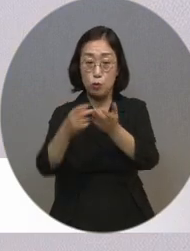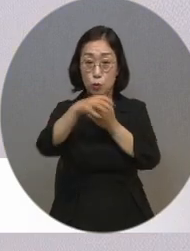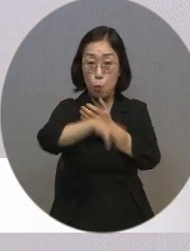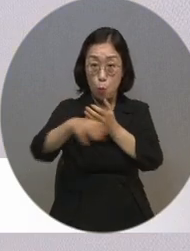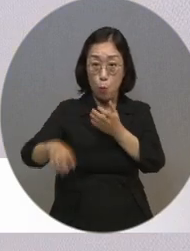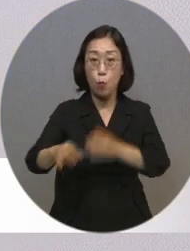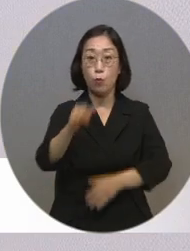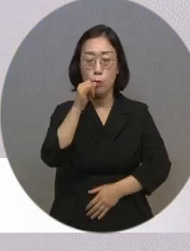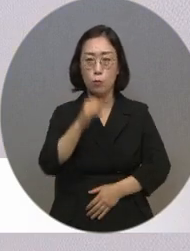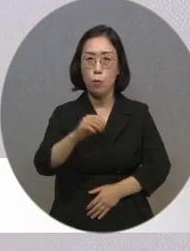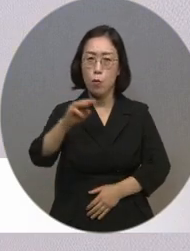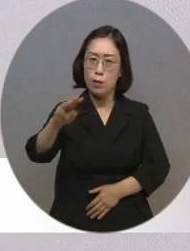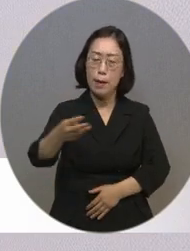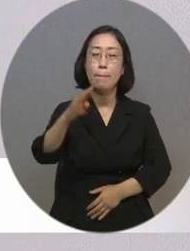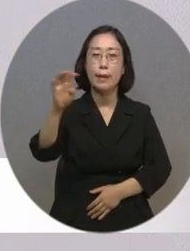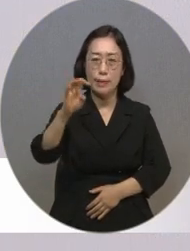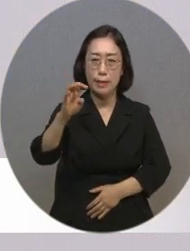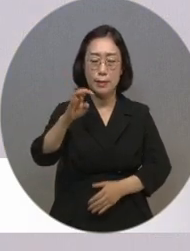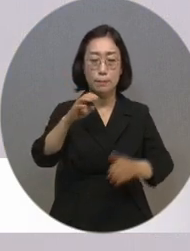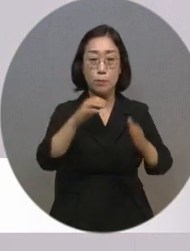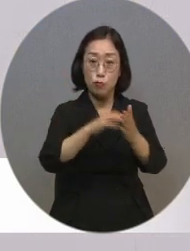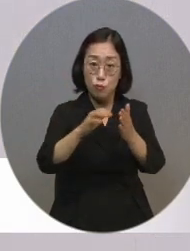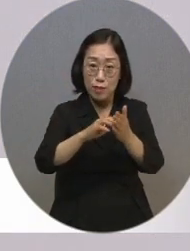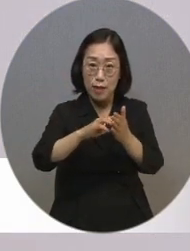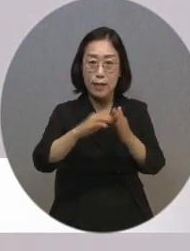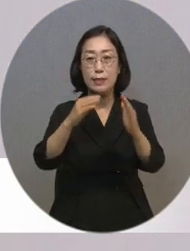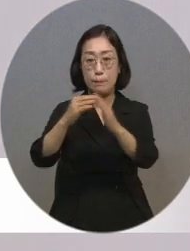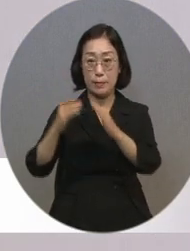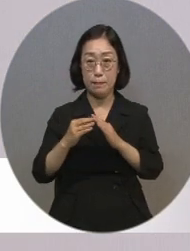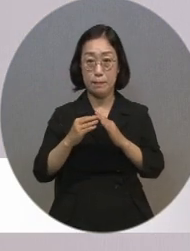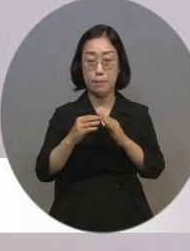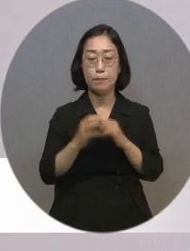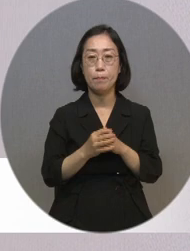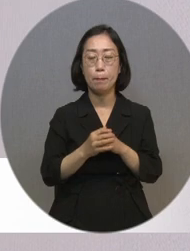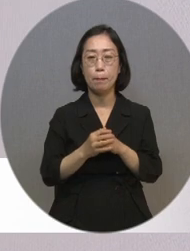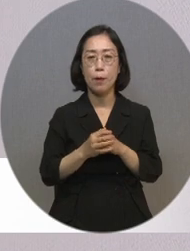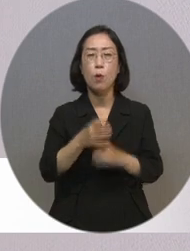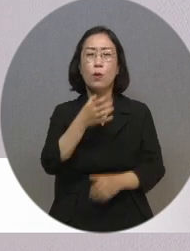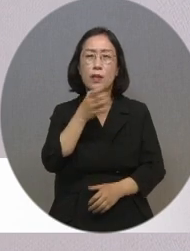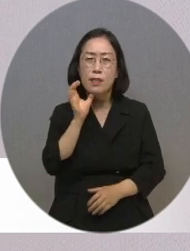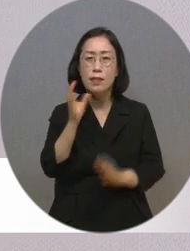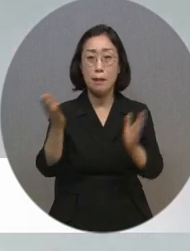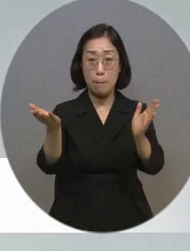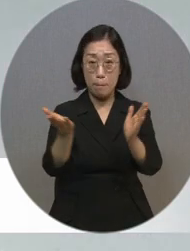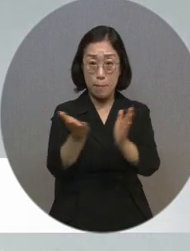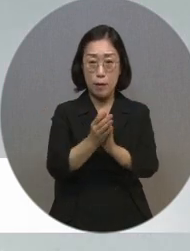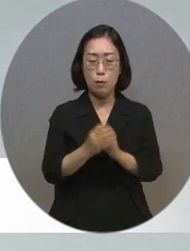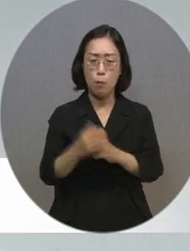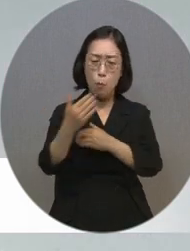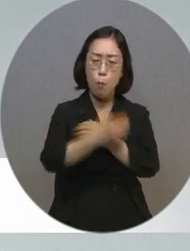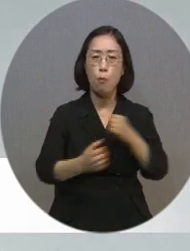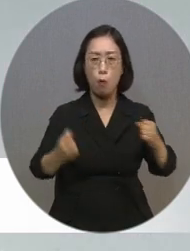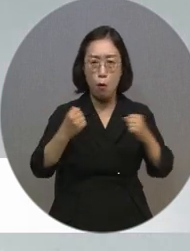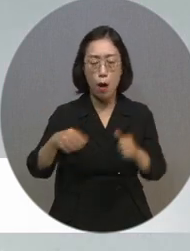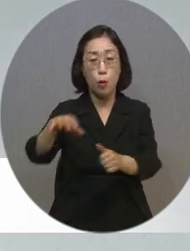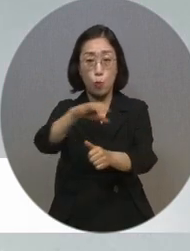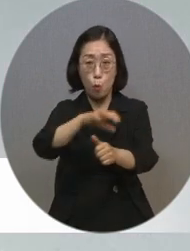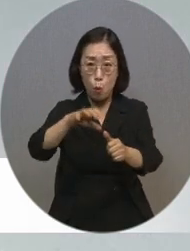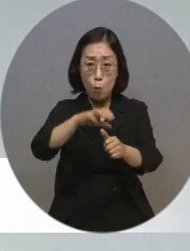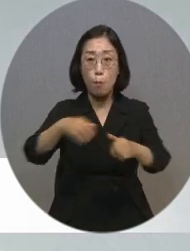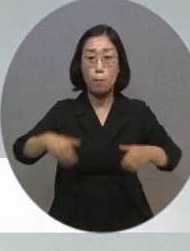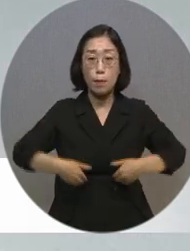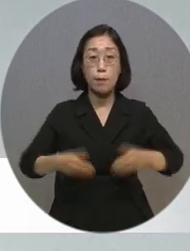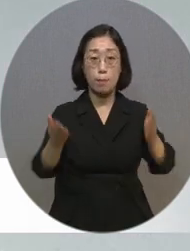대상으로 340 가구를 공모합니다 고령자 특화 주택은 강과 돌봄